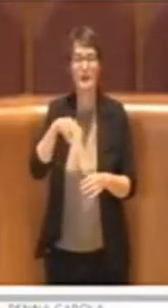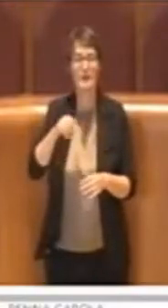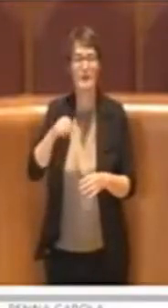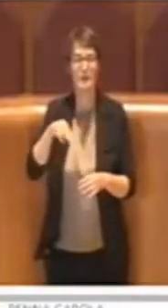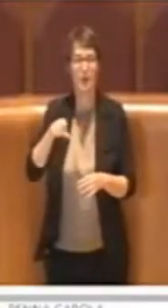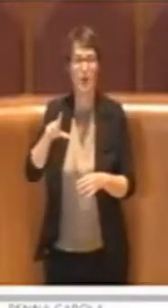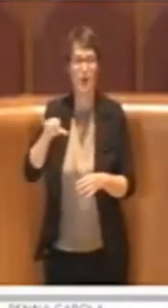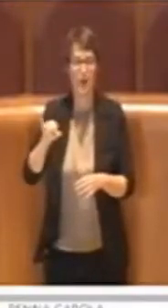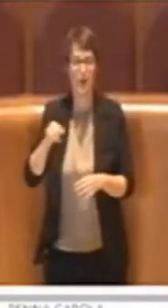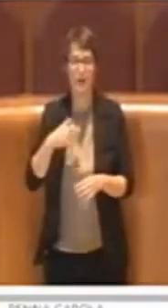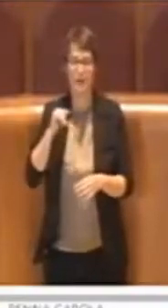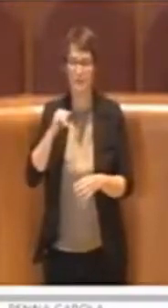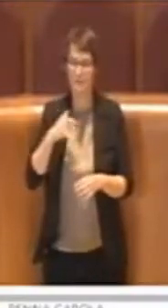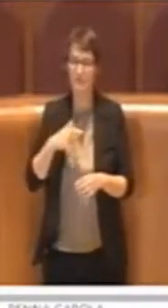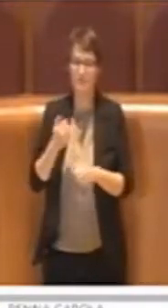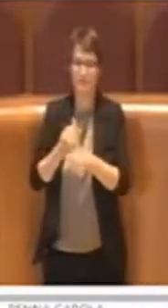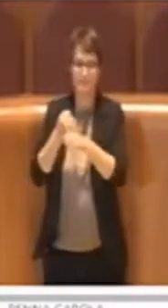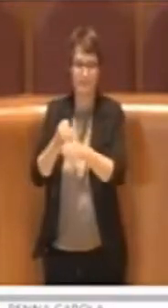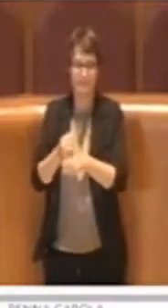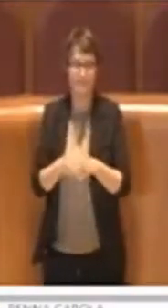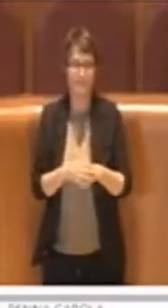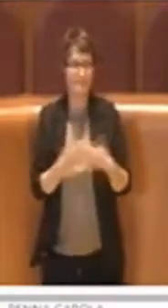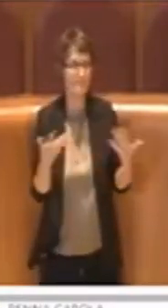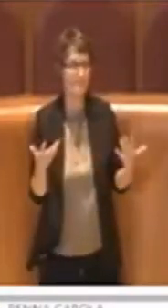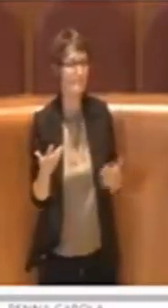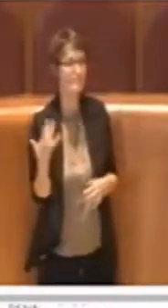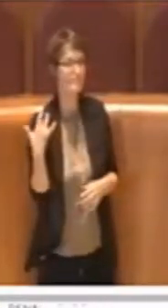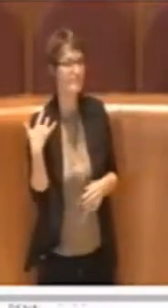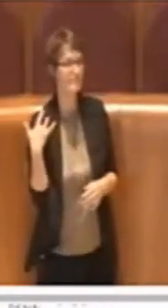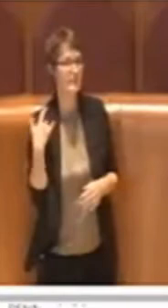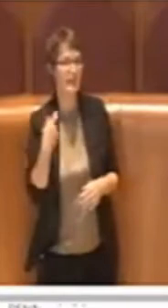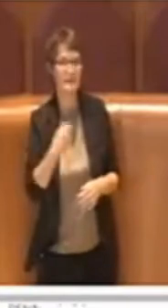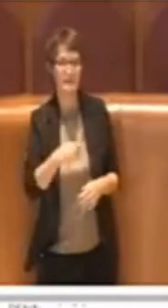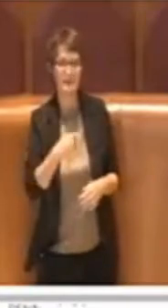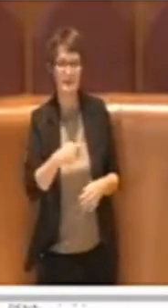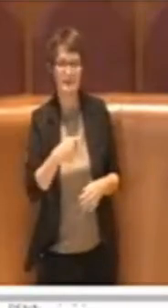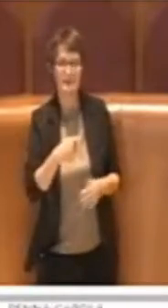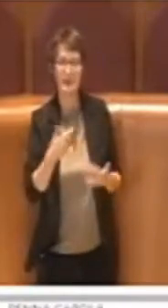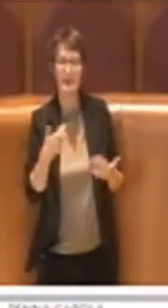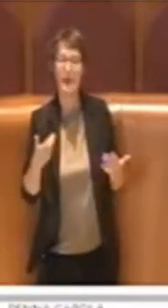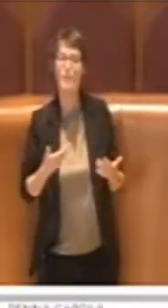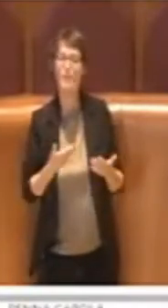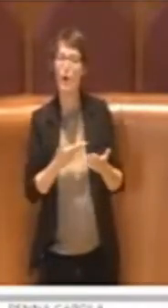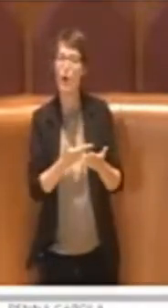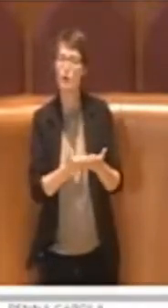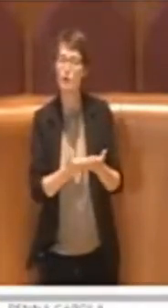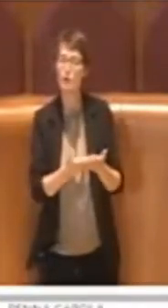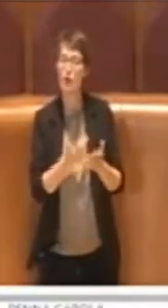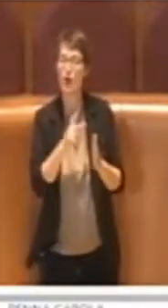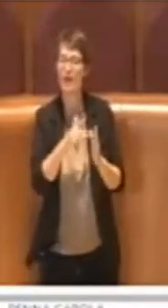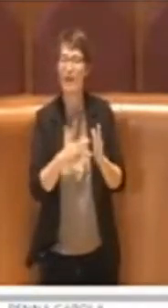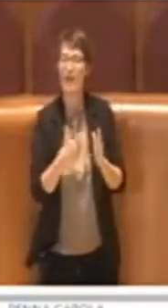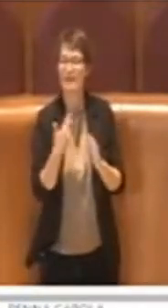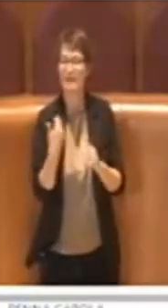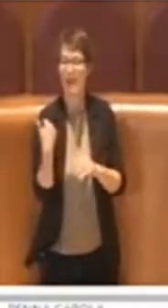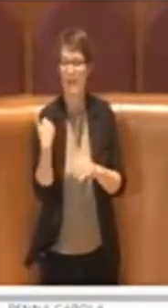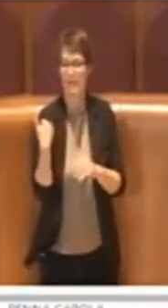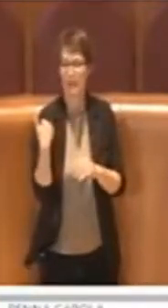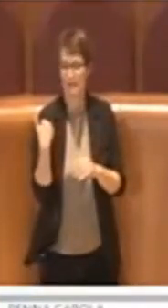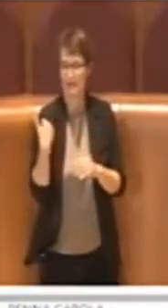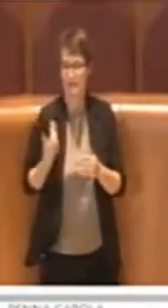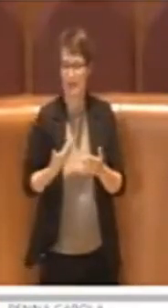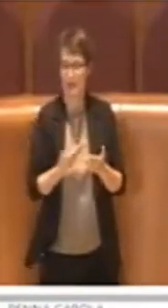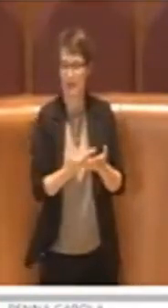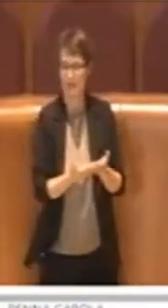Sì, grazie Presidente. Dunque, questa mozione è stata presentata 3 mesi fa circa, cioè all'indomani della